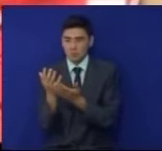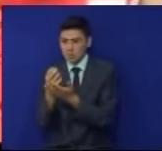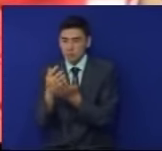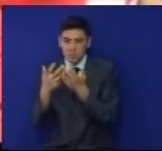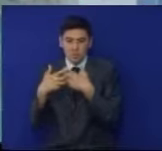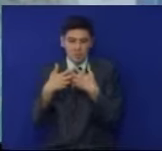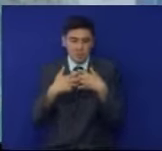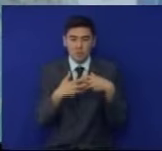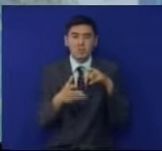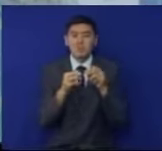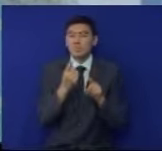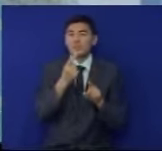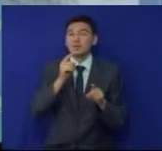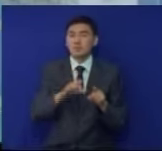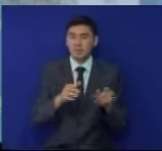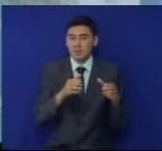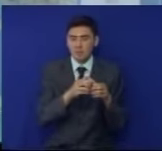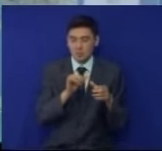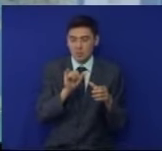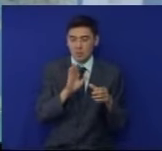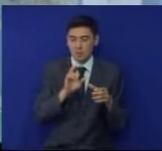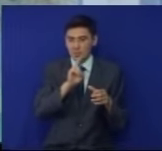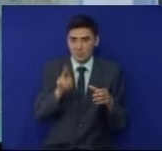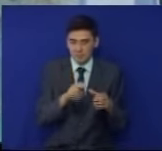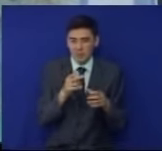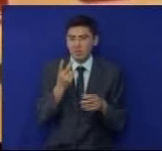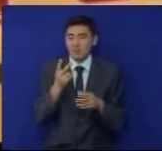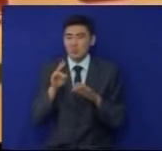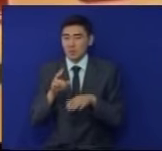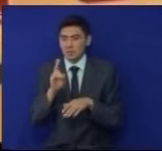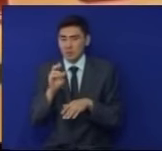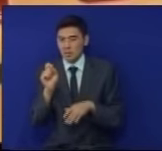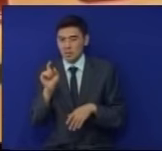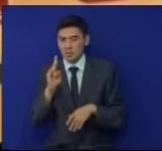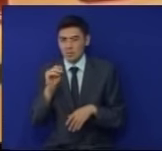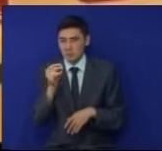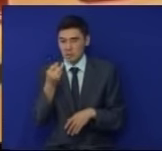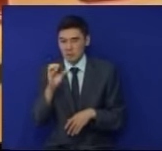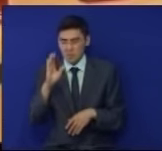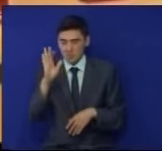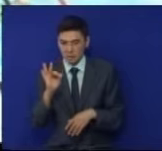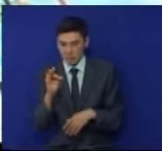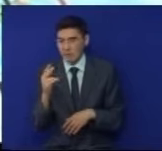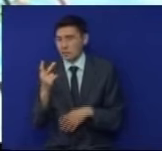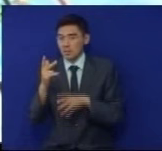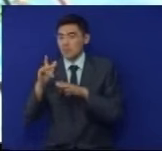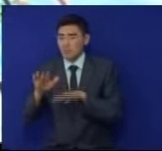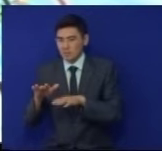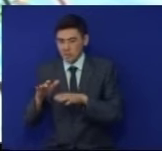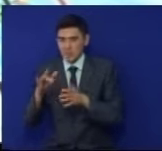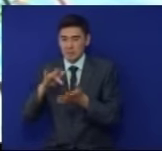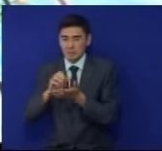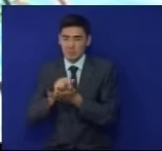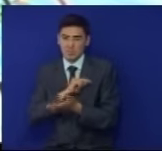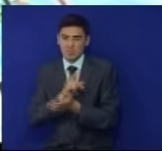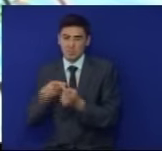итогам спартакиады первое место заняла команда УВД, на втором расположилась команда казначейства. Ну а почетное третье место досталось команде, представляющей